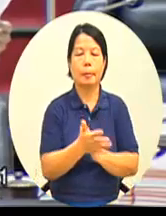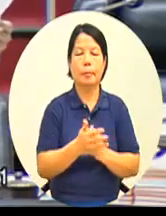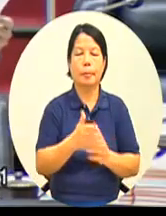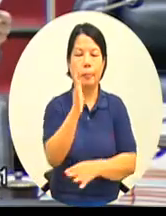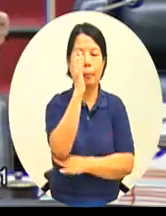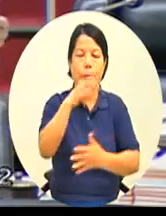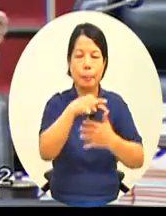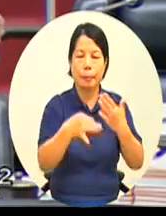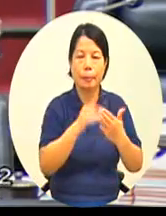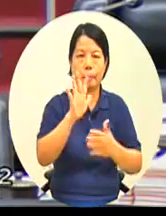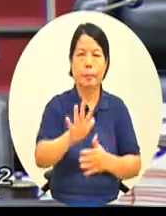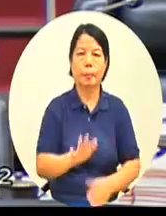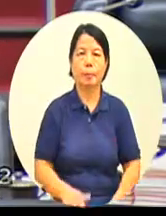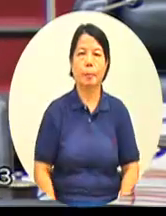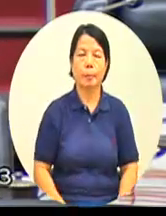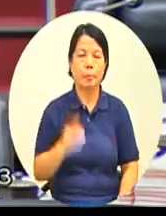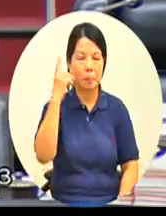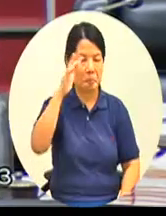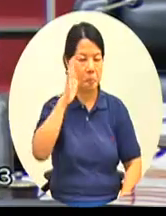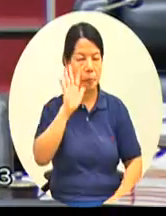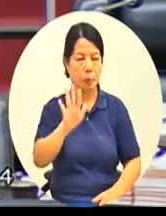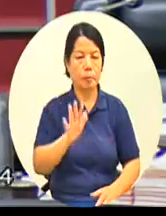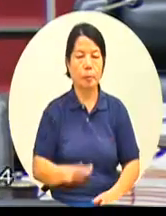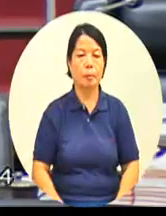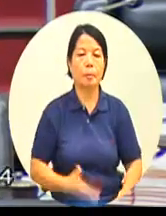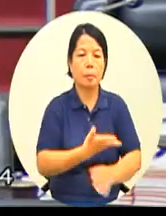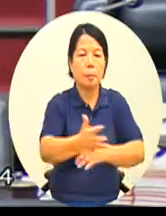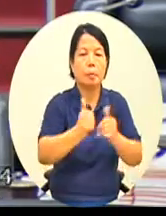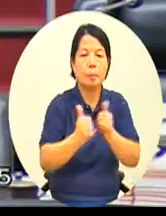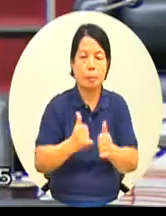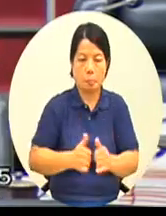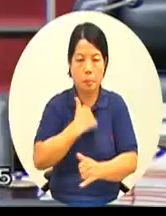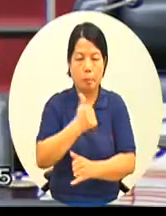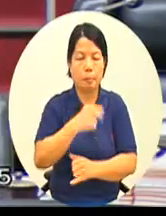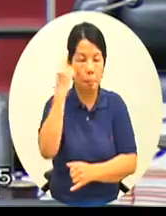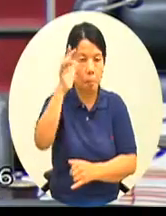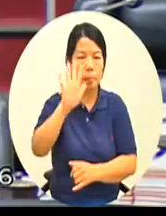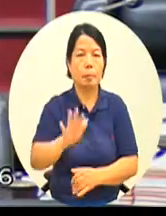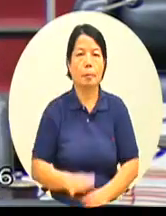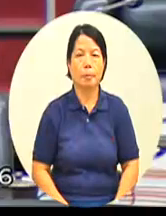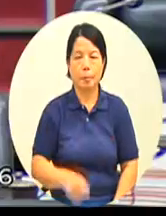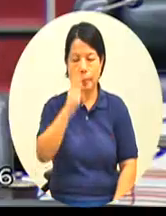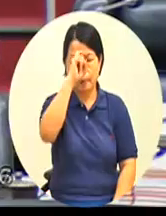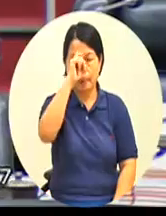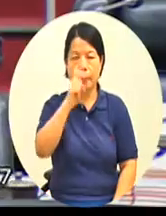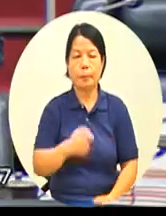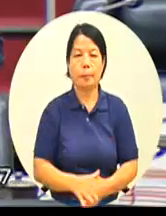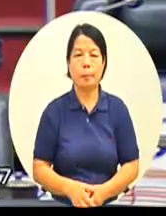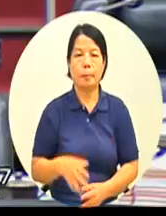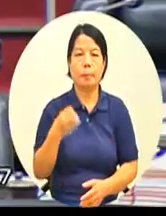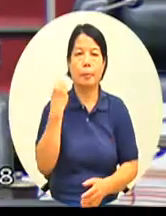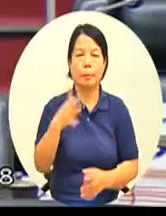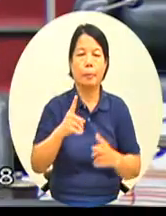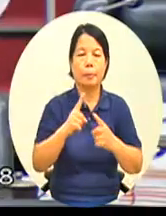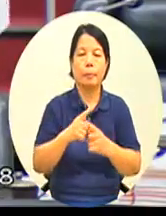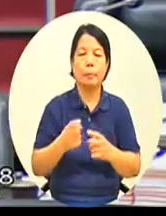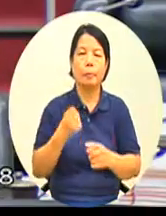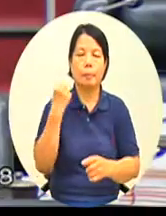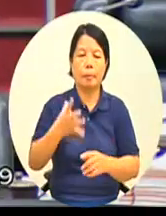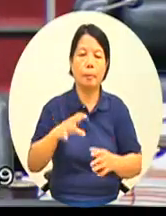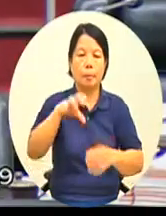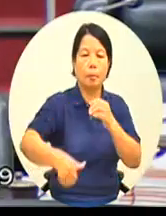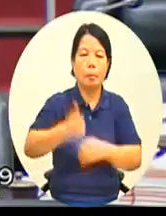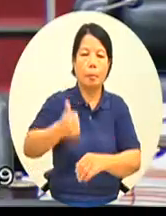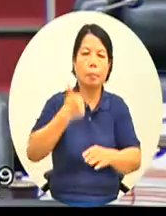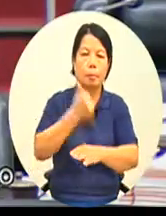策。但如果让民众真的实质有感，我们期许新人新局长你要有一个新的